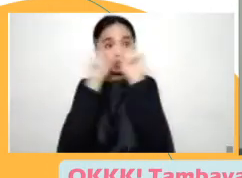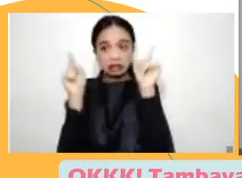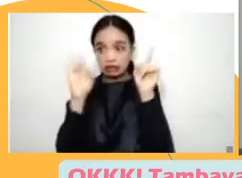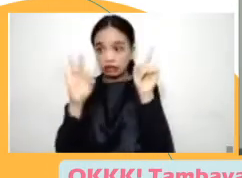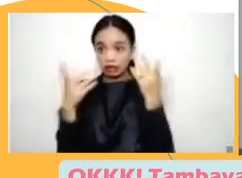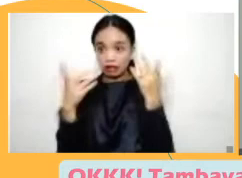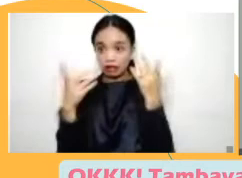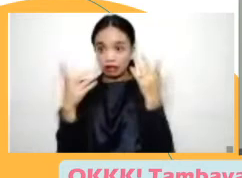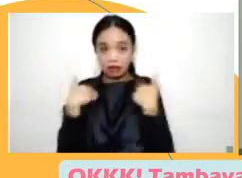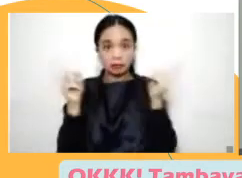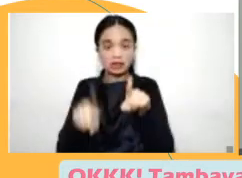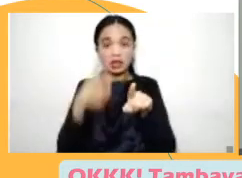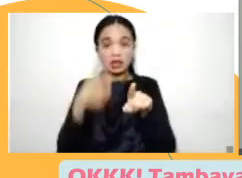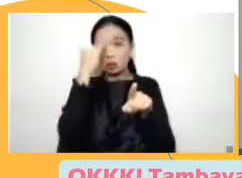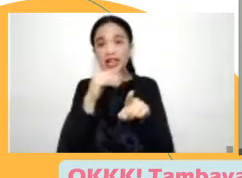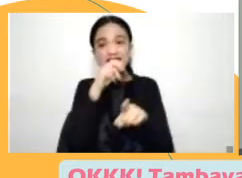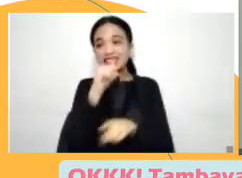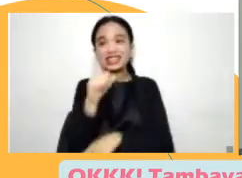Kasi